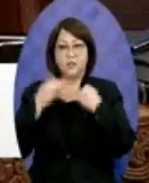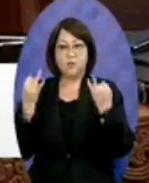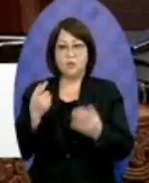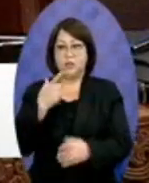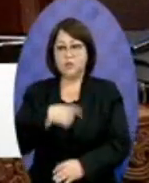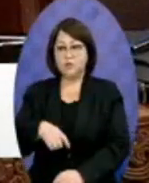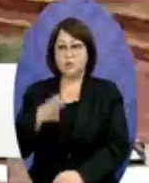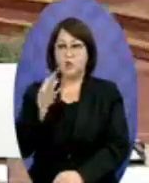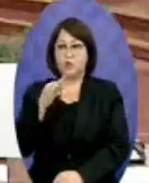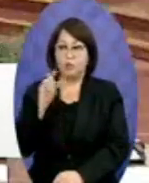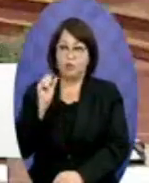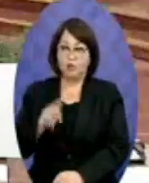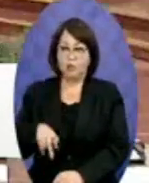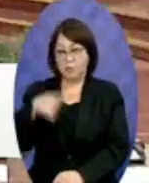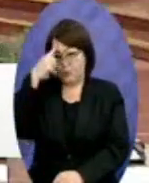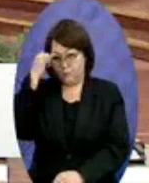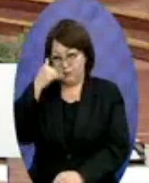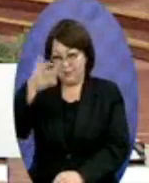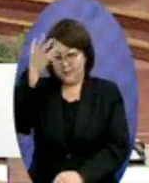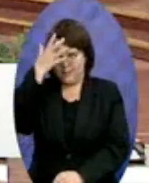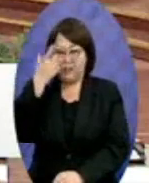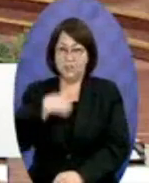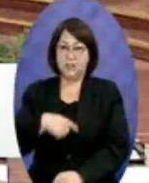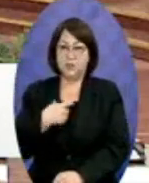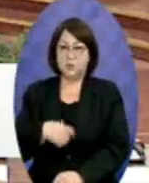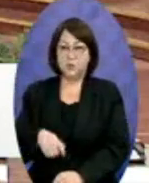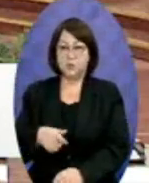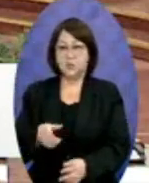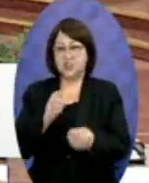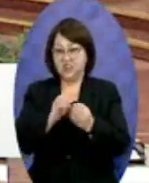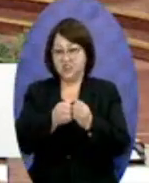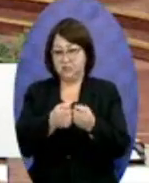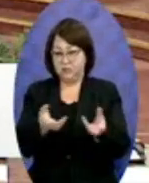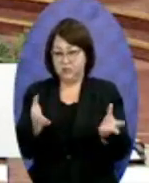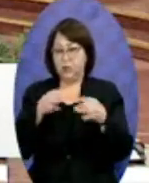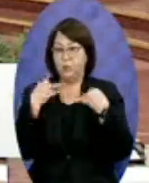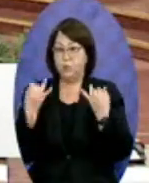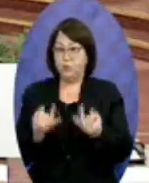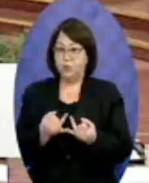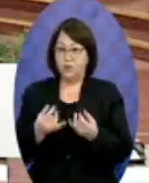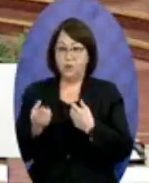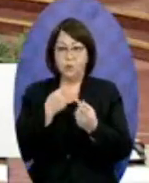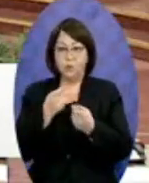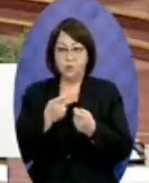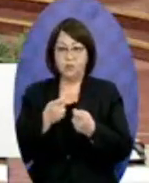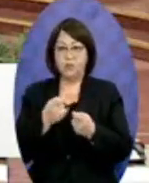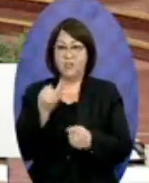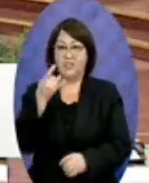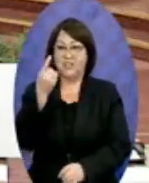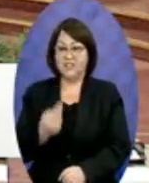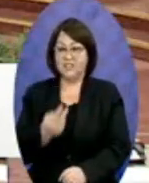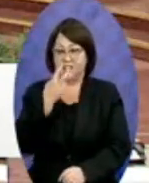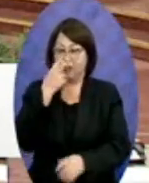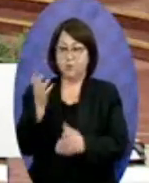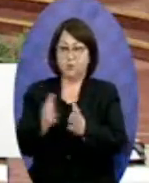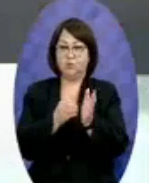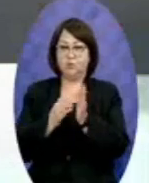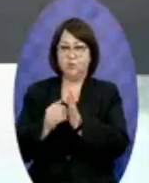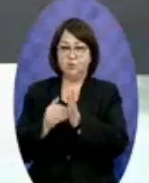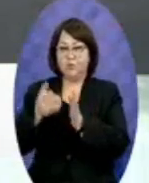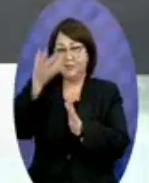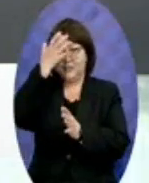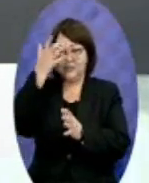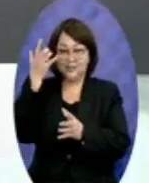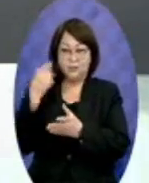гишүүн оюун хорлоо Монгол Улсын засгийн газрын гишүүдийн үйлдэлээс үүдэн улсын их хурлын чуулганы нэгдсэн хурлдааны эрсдэл хангалтгүй засгийн газраас